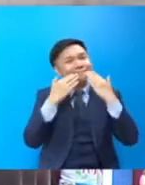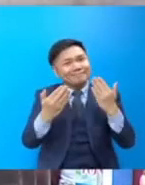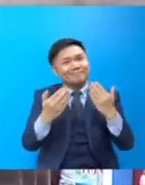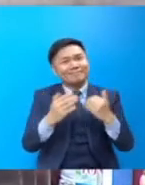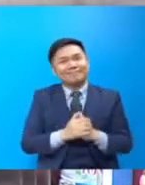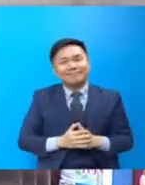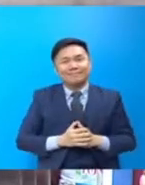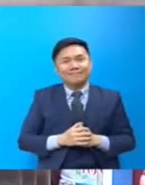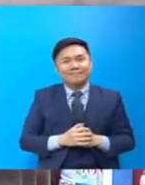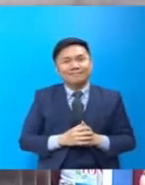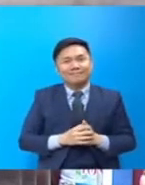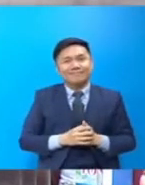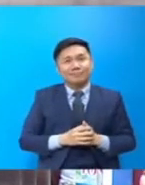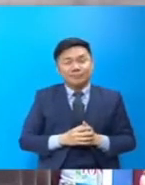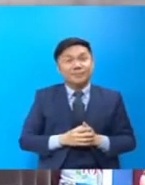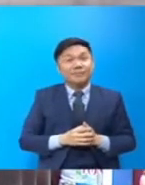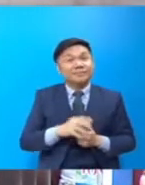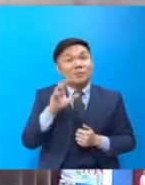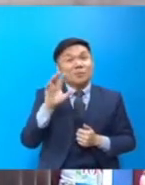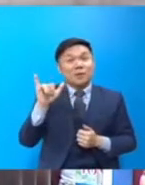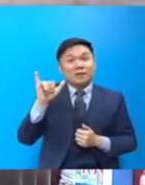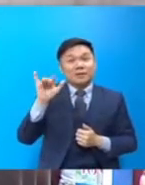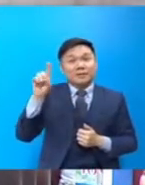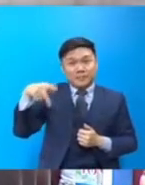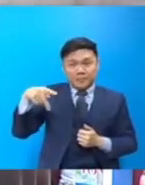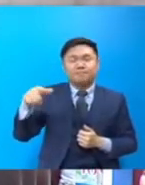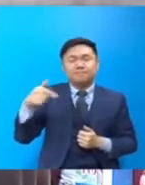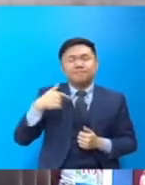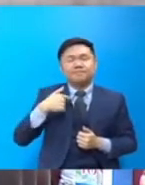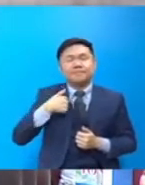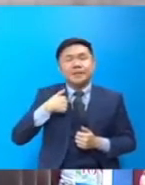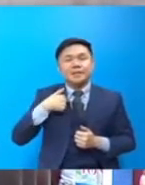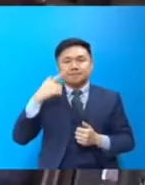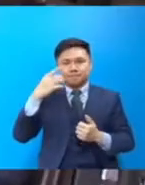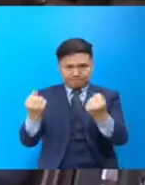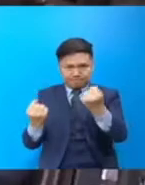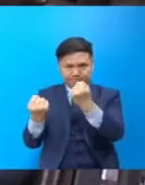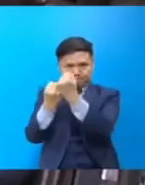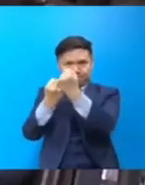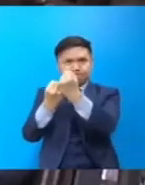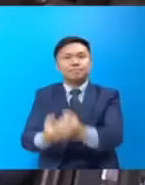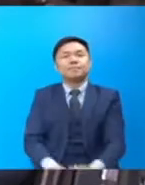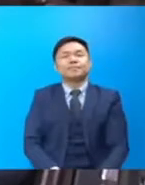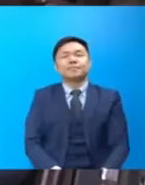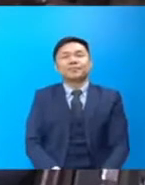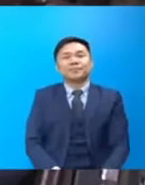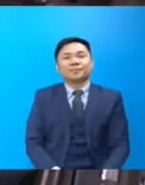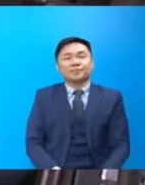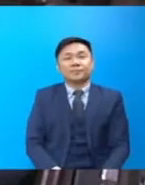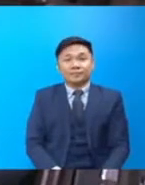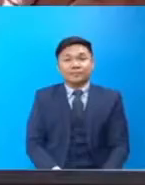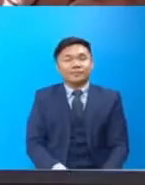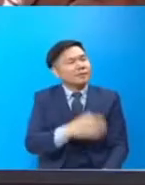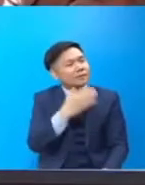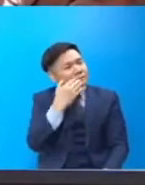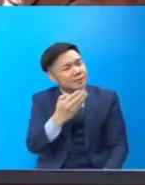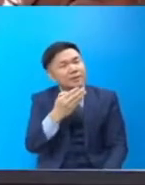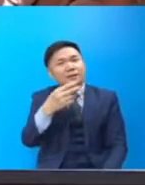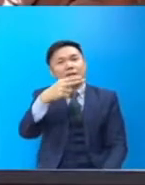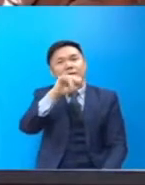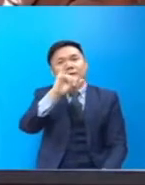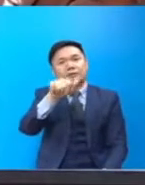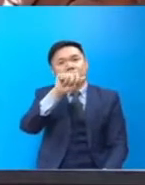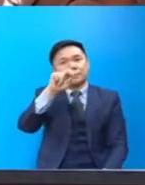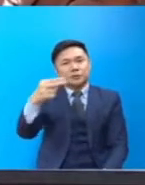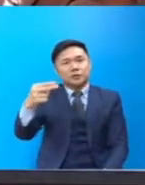kasih Timbaland yang dipertua saya minyak kau juga semoga sleep kodenya bromat pohon Hj Nuraida